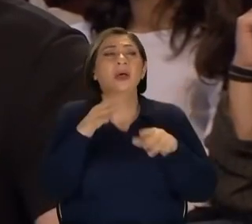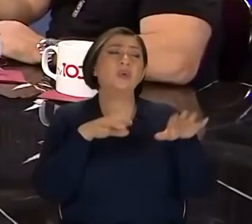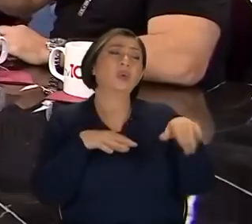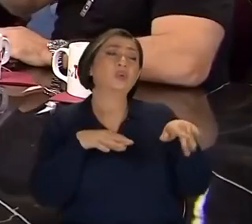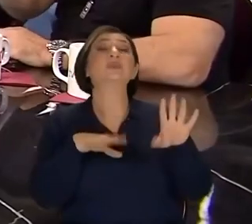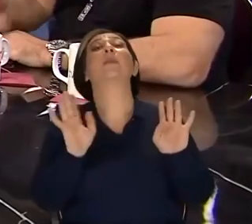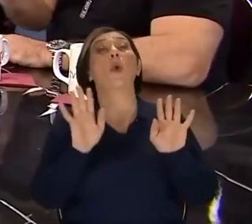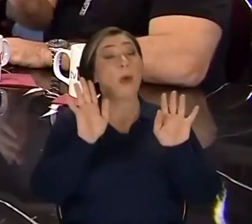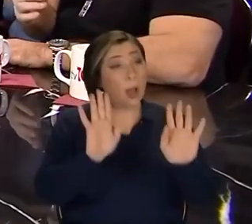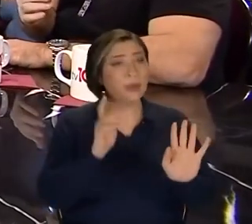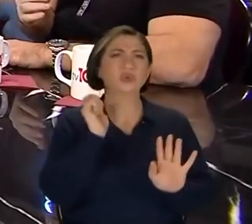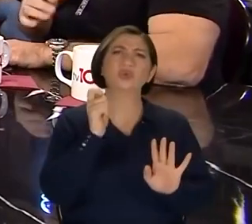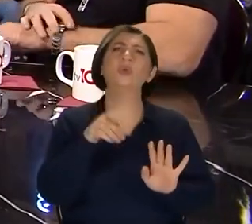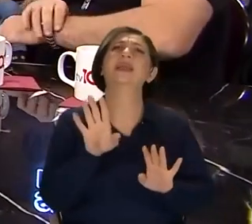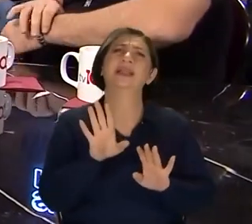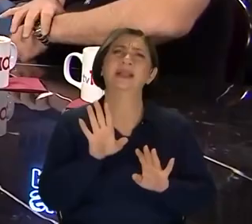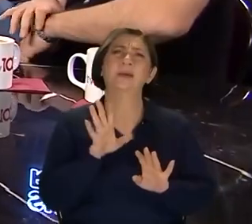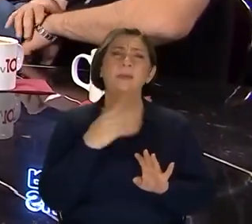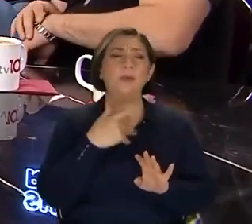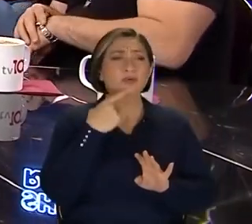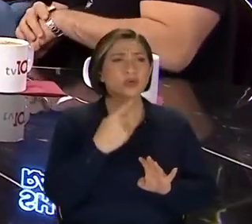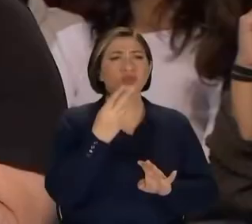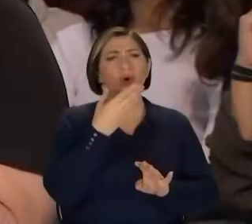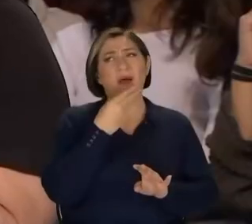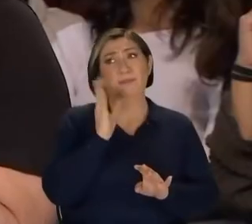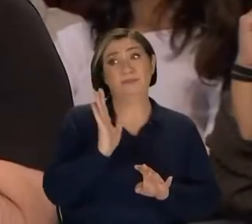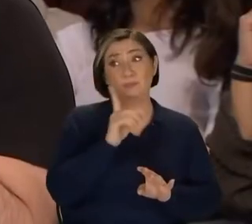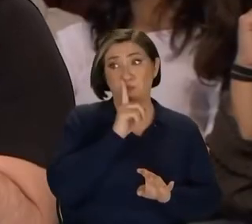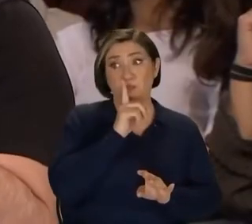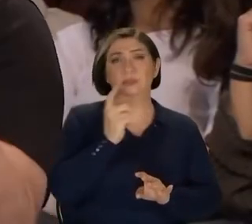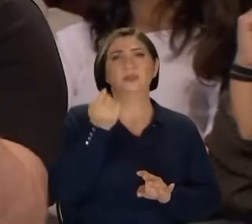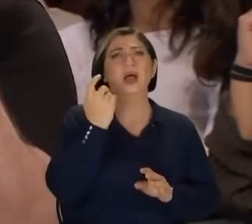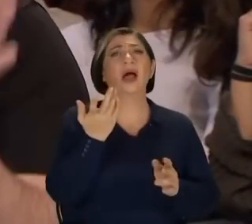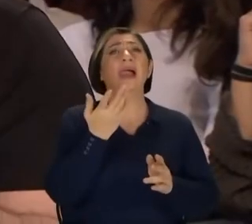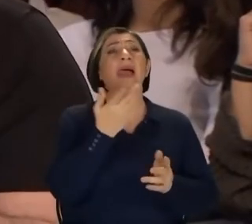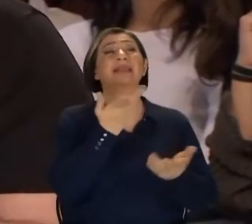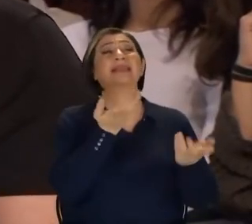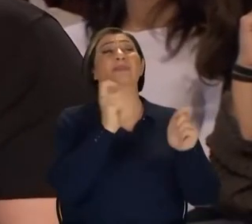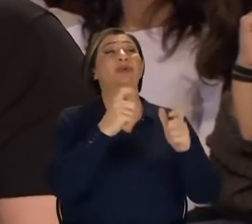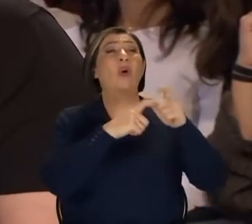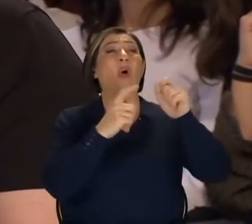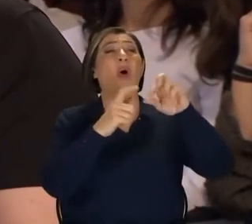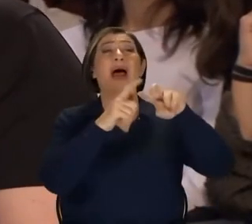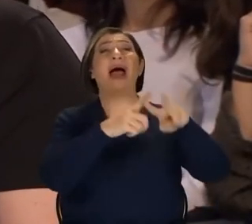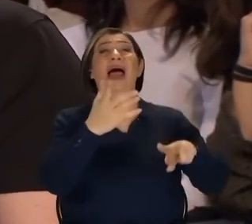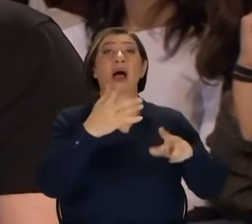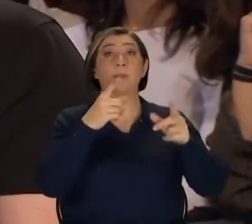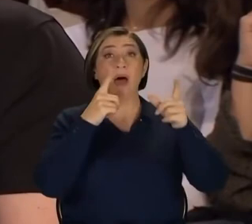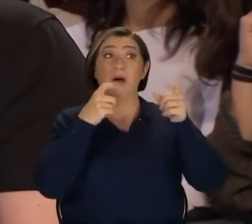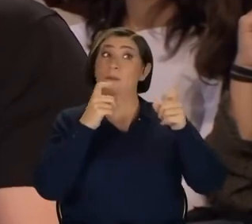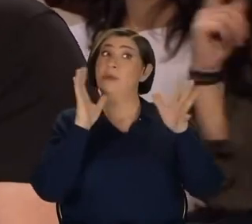küçümsemiyorum işi ama yani zor değil. Ben bunu söyleyince çok ayıplıyorlar. Çünkü diyorlar ki ya bu arada sen ne yapıyorsun ki? Ama Av